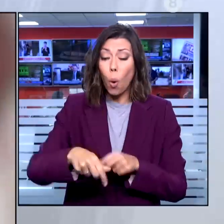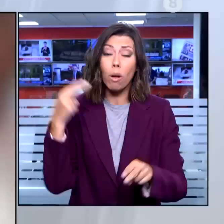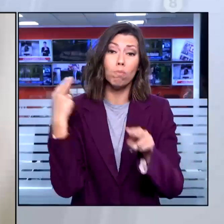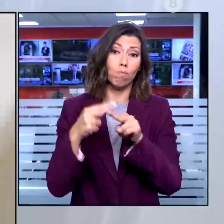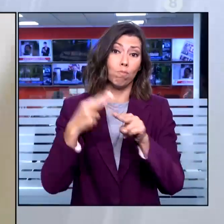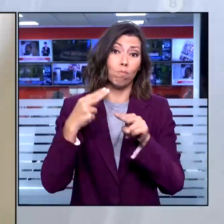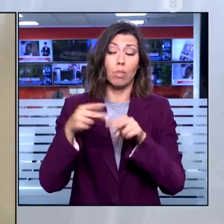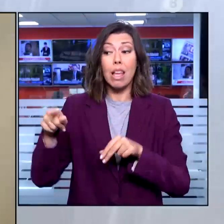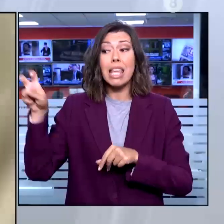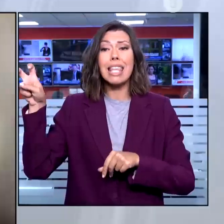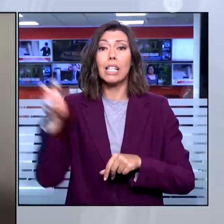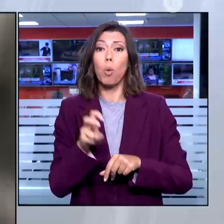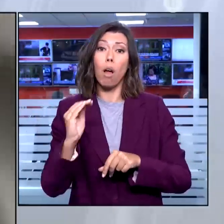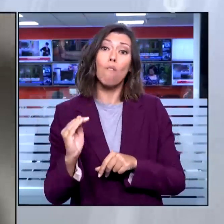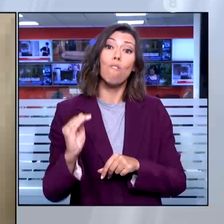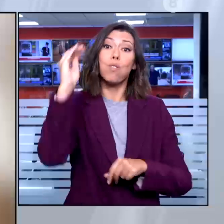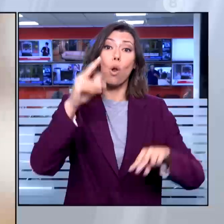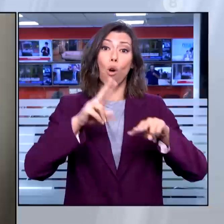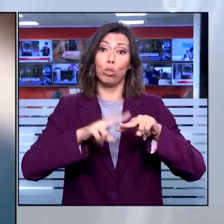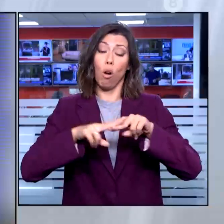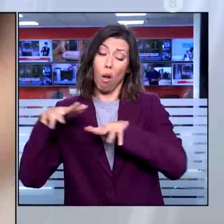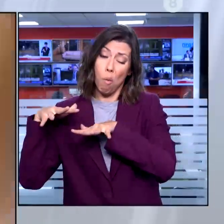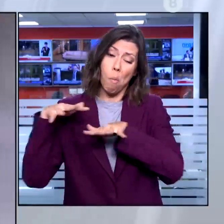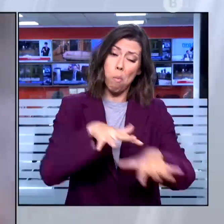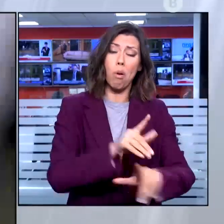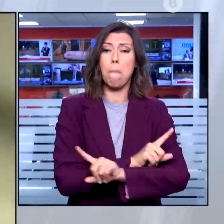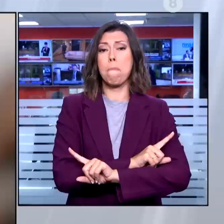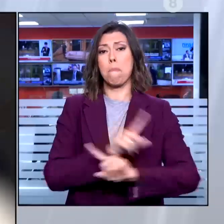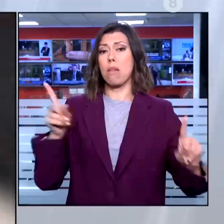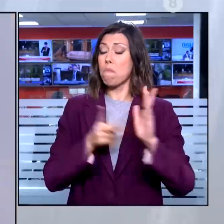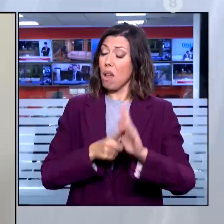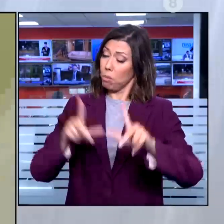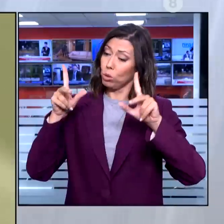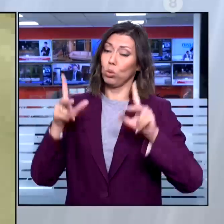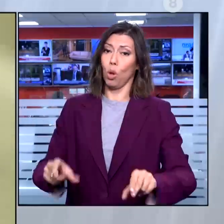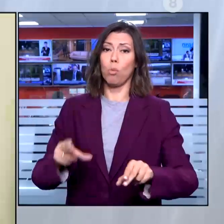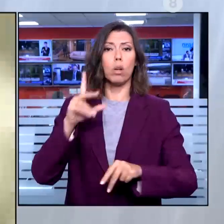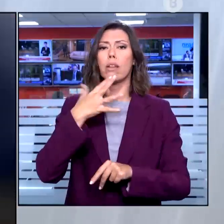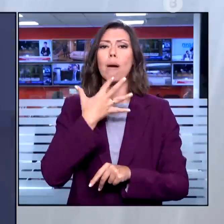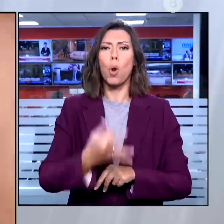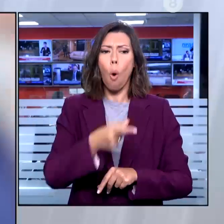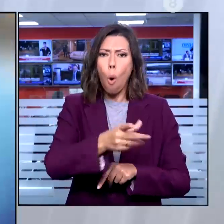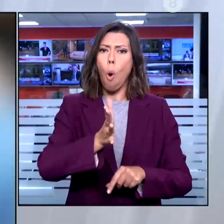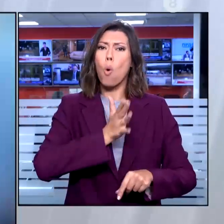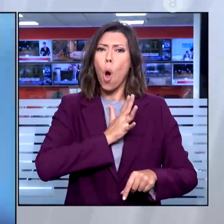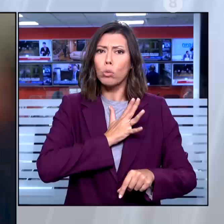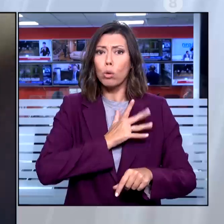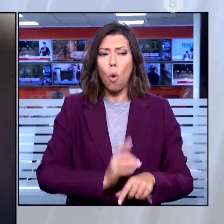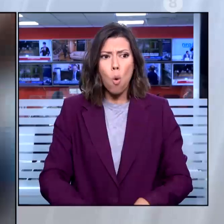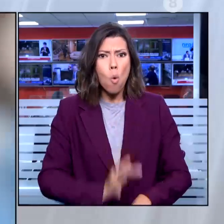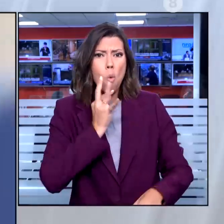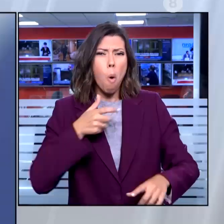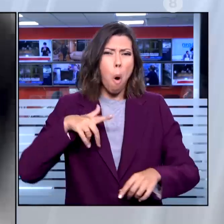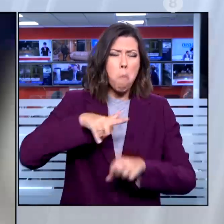της Χεζμπολάχ στο βόρειο Ισραήλ, ώστε να επιστρέψουν σπίτι τους οι κάτοικοι που ζουν στη Μεθόριο με το Λίβανο και αναγκάστηκαν να φύγουν εξαιτίας